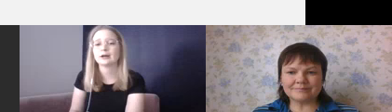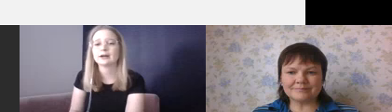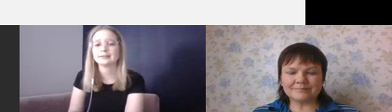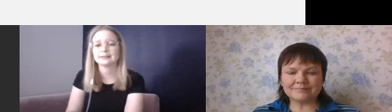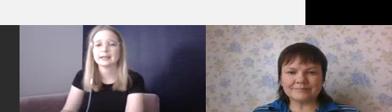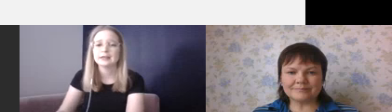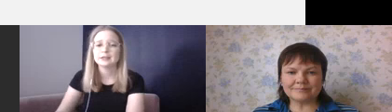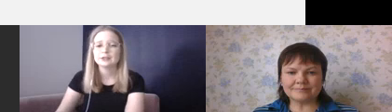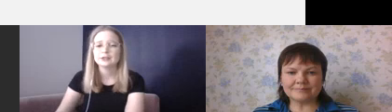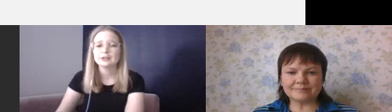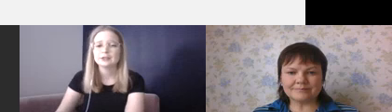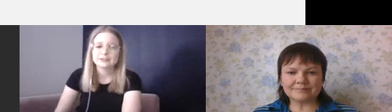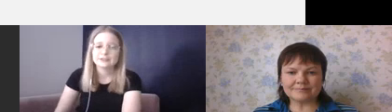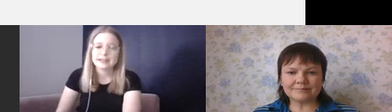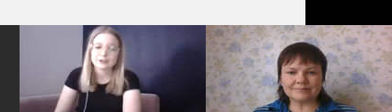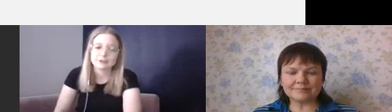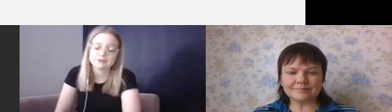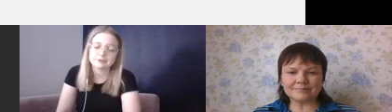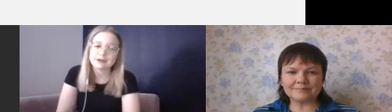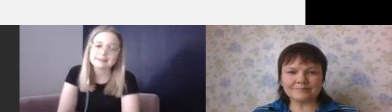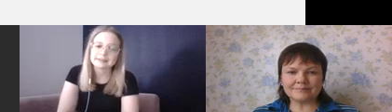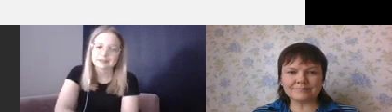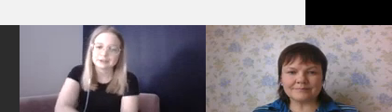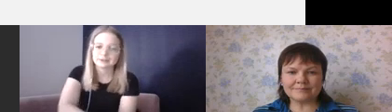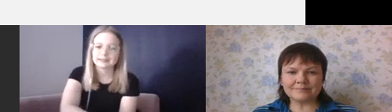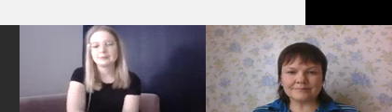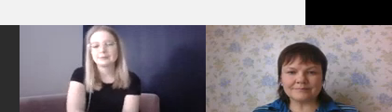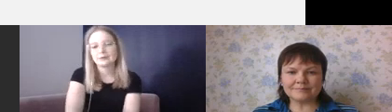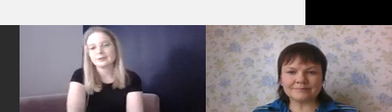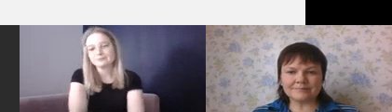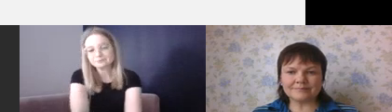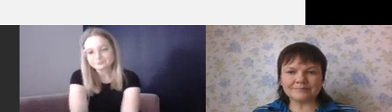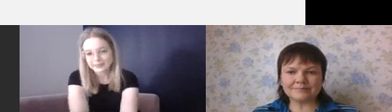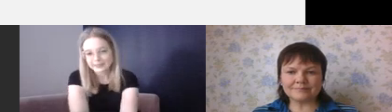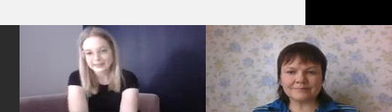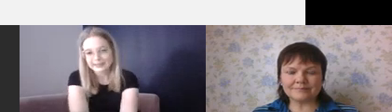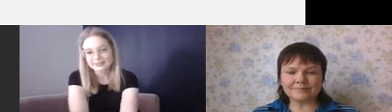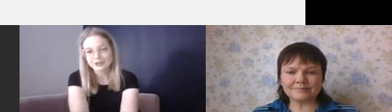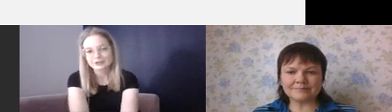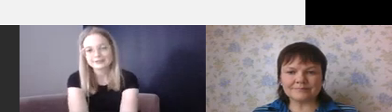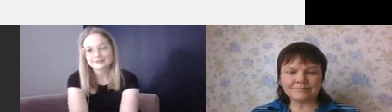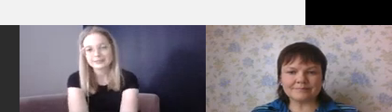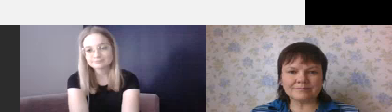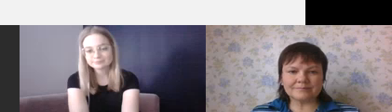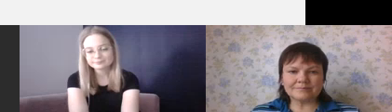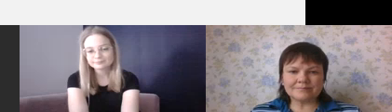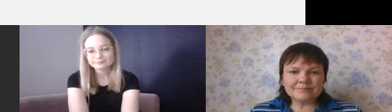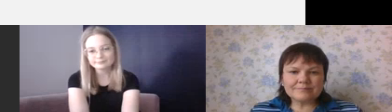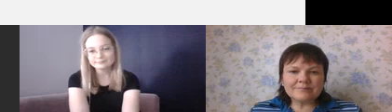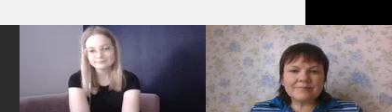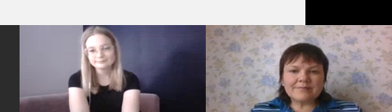et võibolla ka selline üks lehekülg, mis võib ka aidata natukene võibolla enesanalüüsiga.